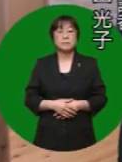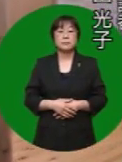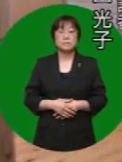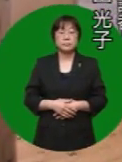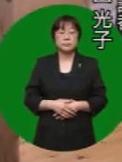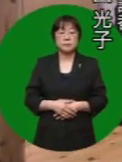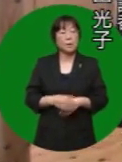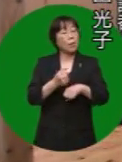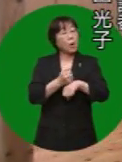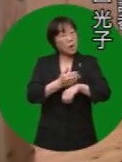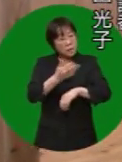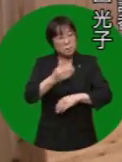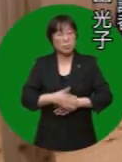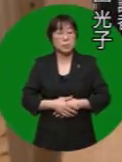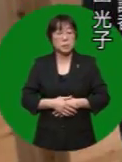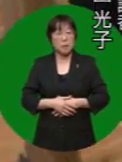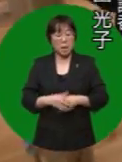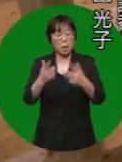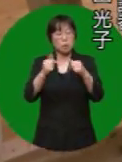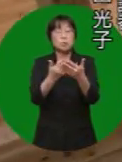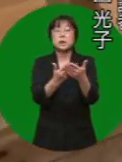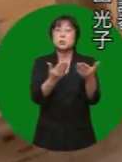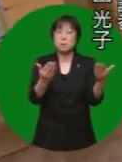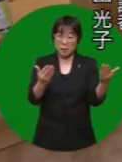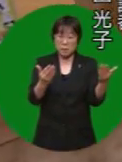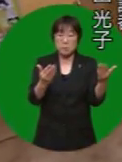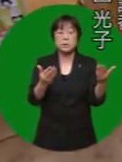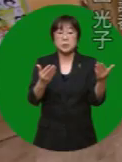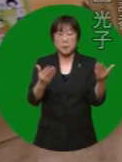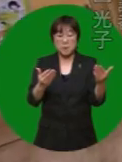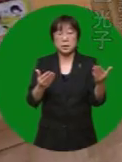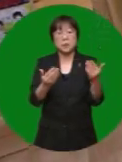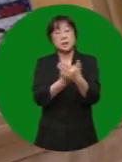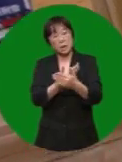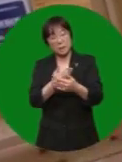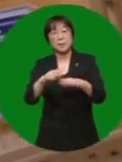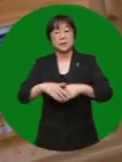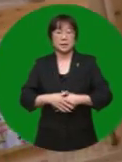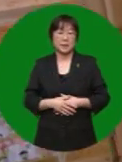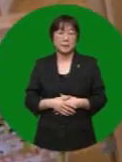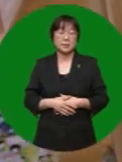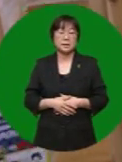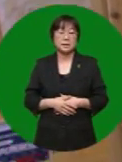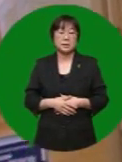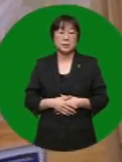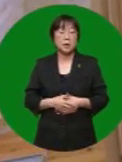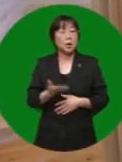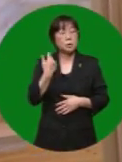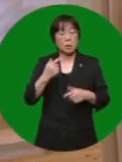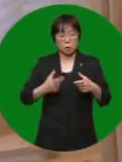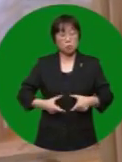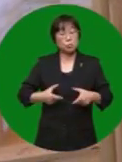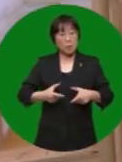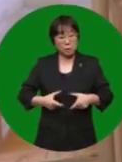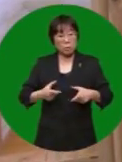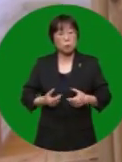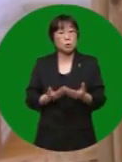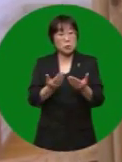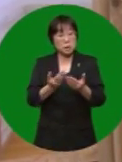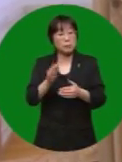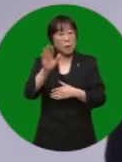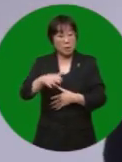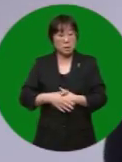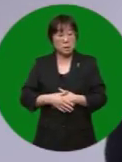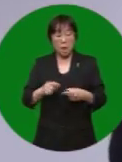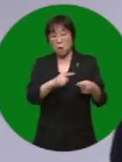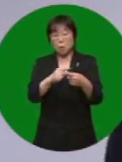おかげさまで、常設展示というのが、 なるほどなるほど。 この間は熊本の地震もございまして、本当に組